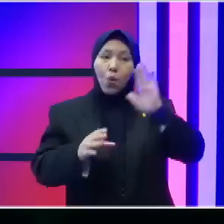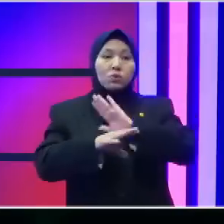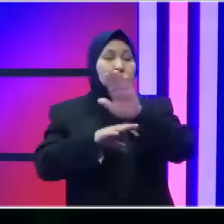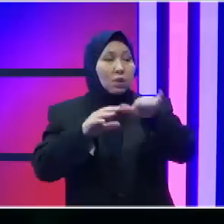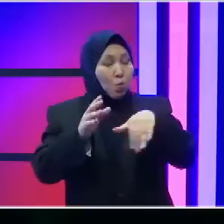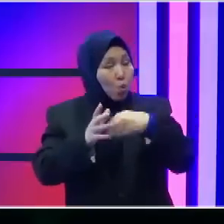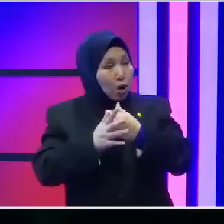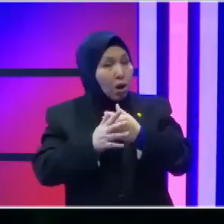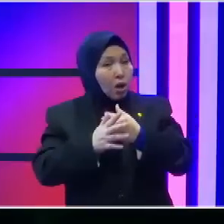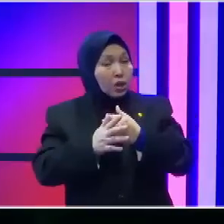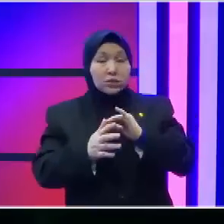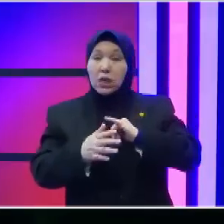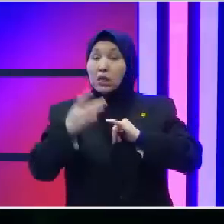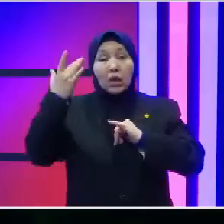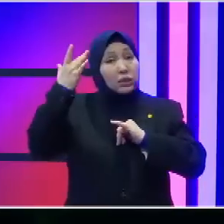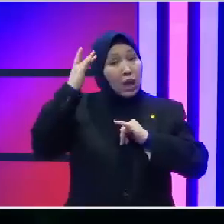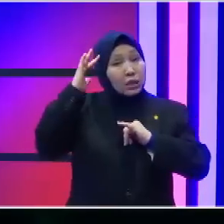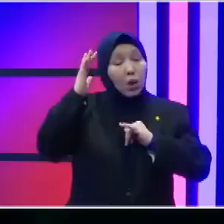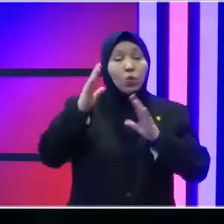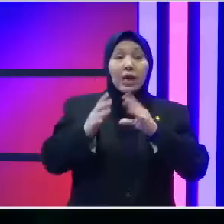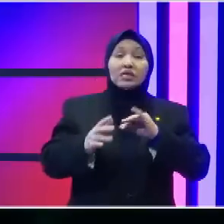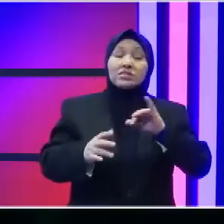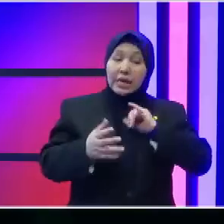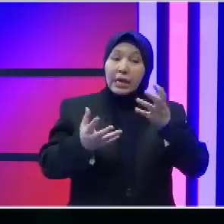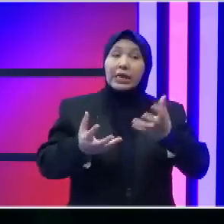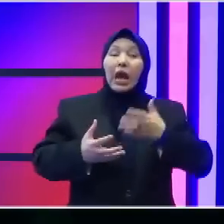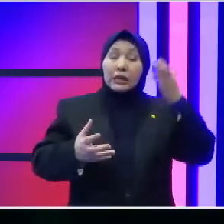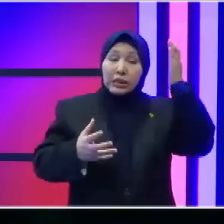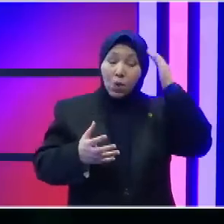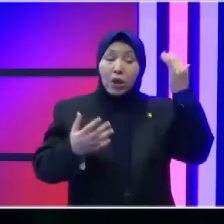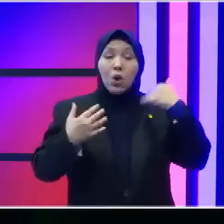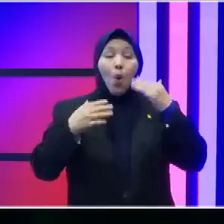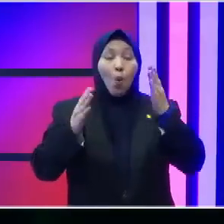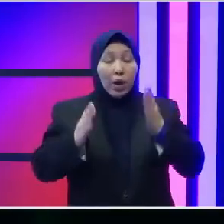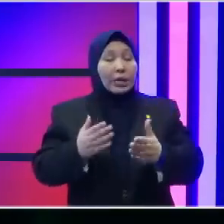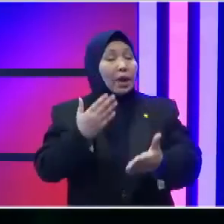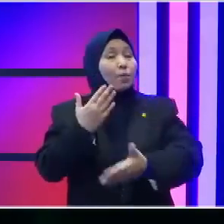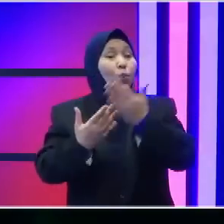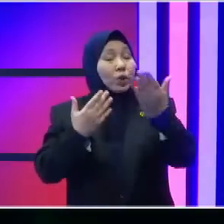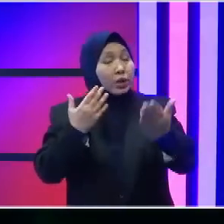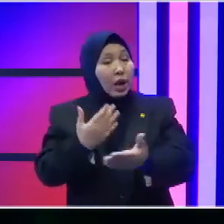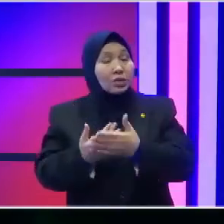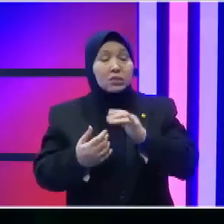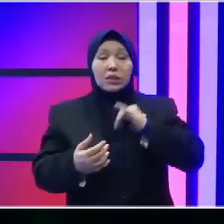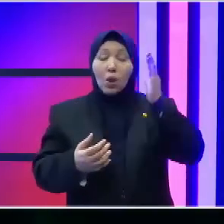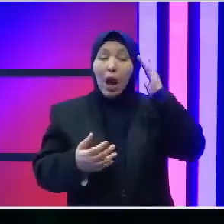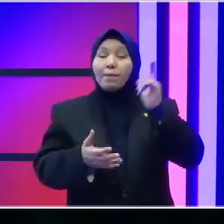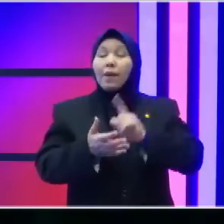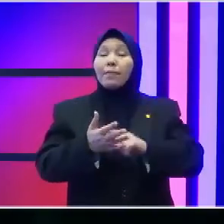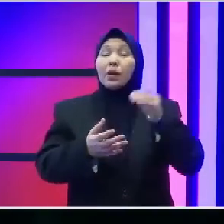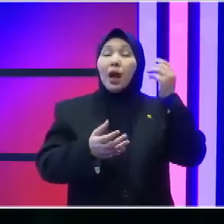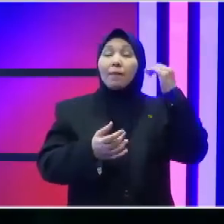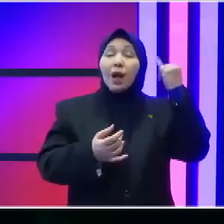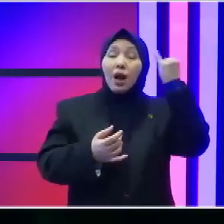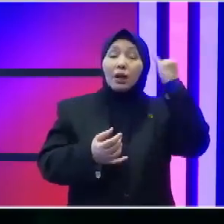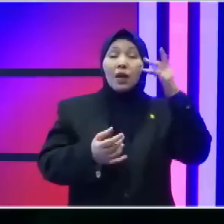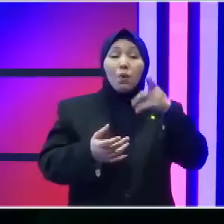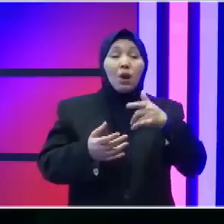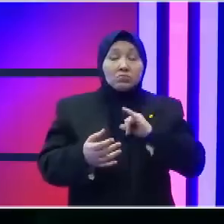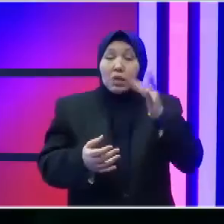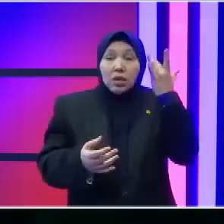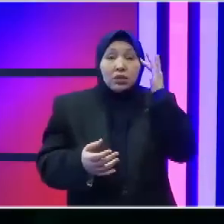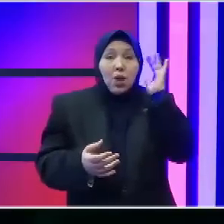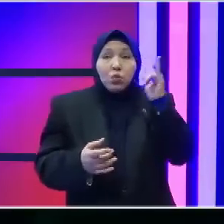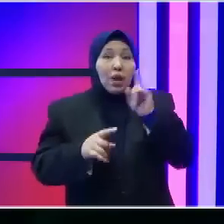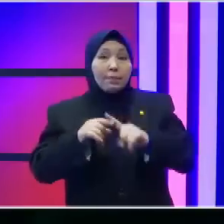saya tak tahu dengan saya nak tahu, kan. Ada orang yang mudah je, saya tak tahu, kan. apa pendapat awak? Saya tak tahu. Itu juga.